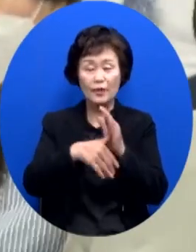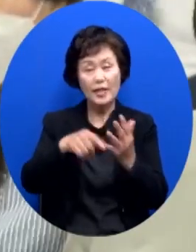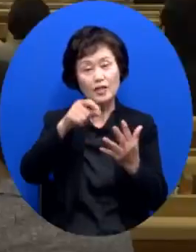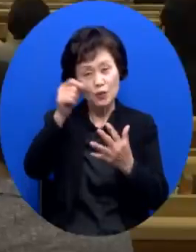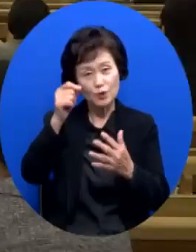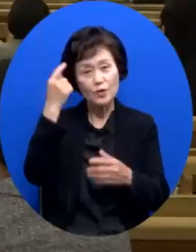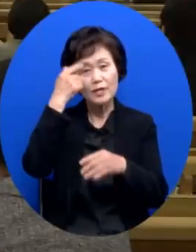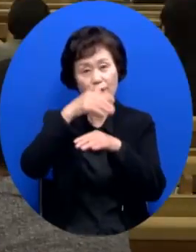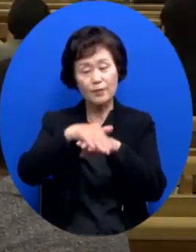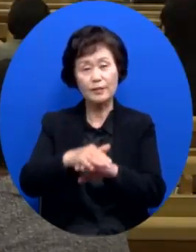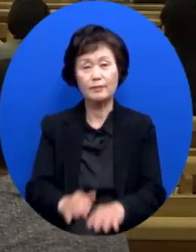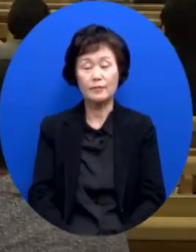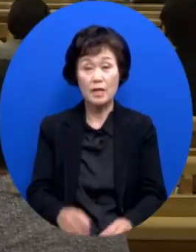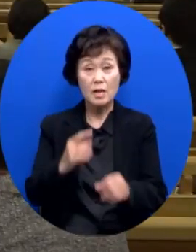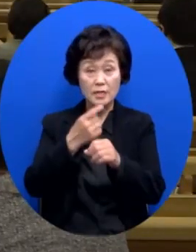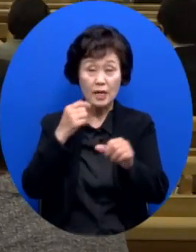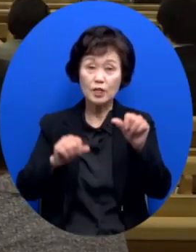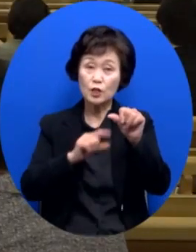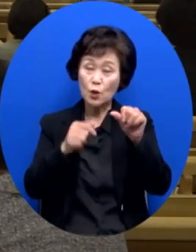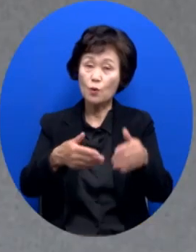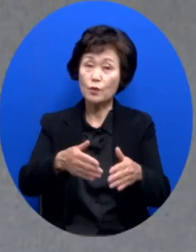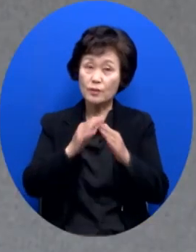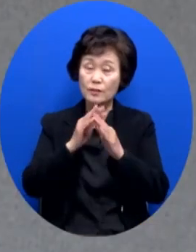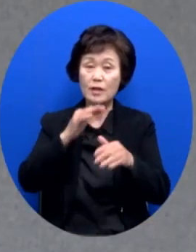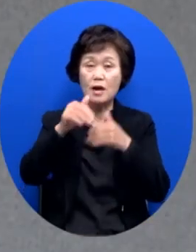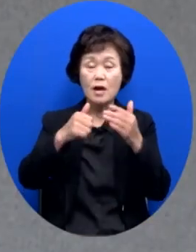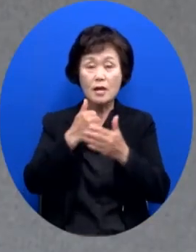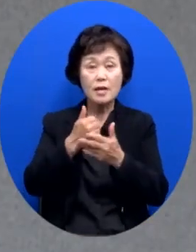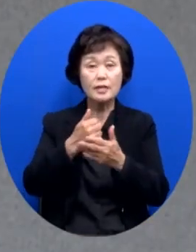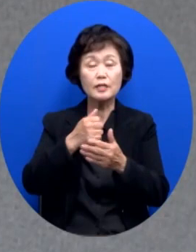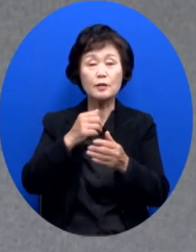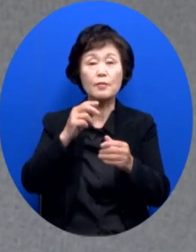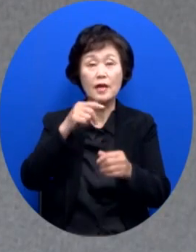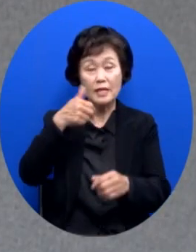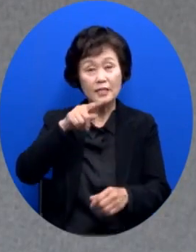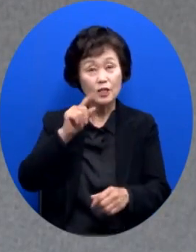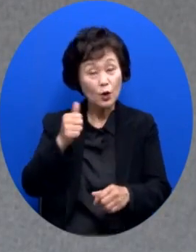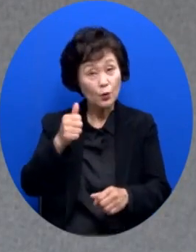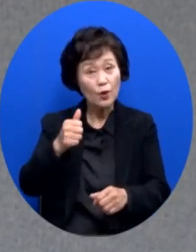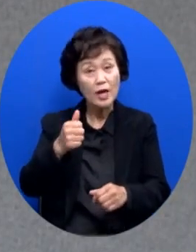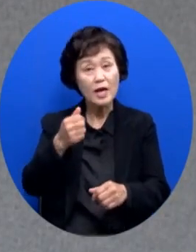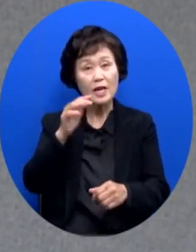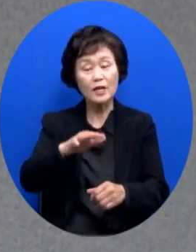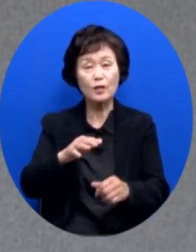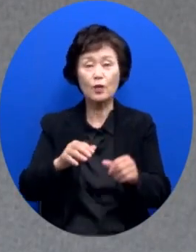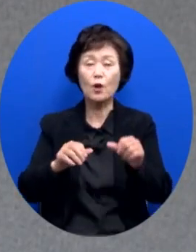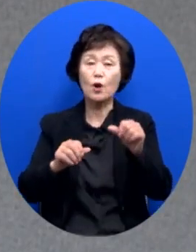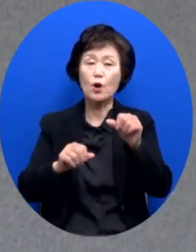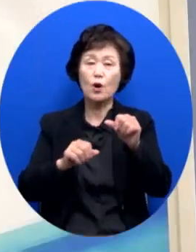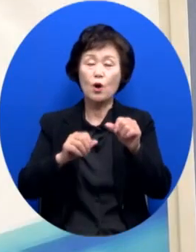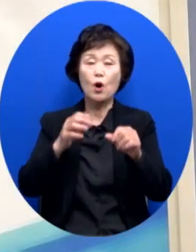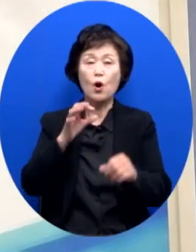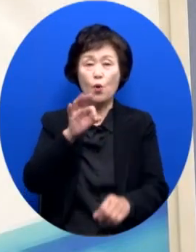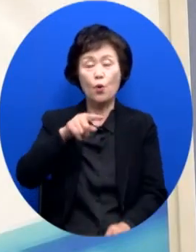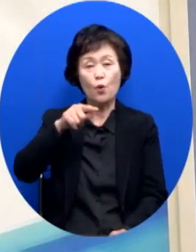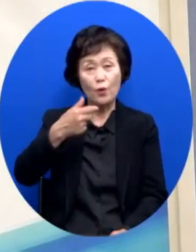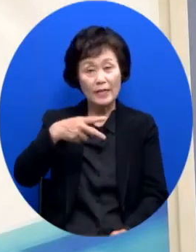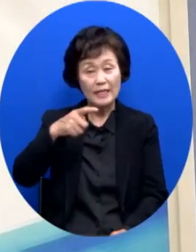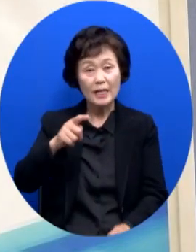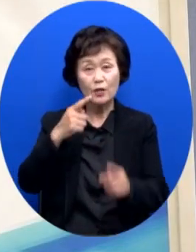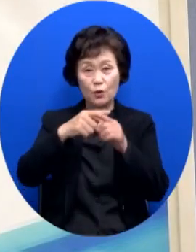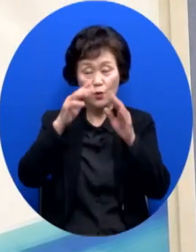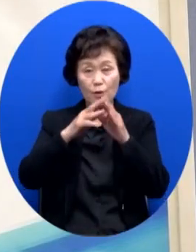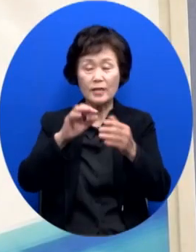보입니다. 작년 5월 창립한 하나님의 성회 교회연합총회도 오는 16일 순복음 원당교회에서